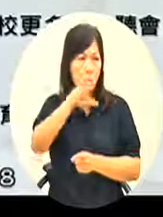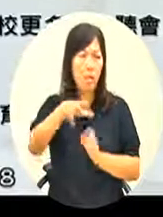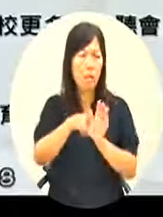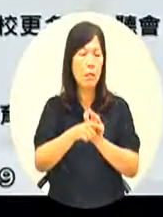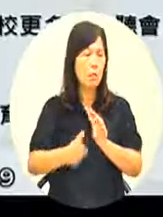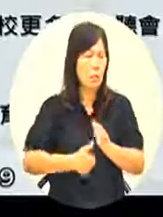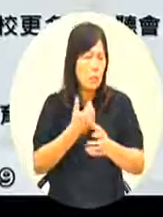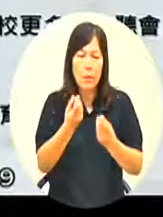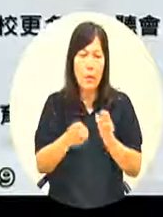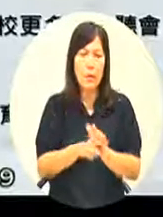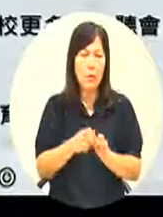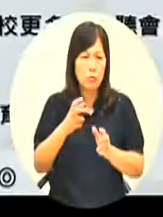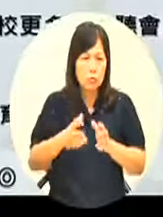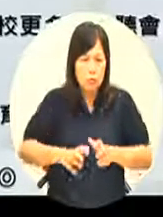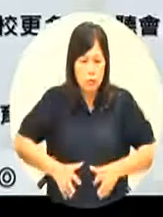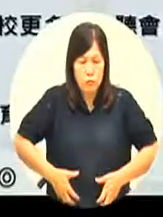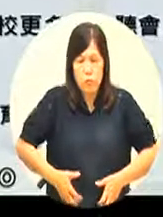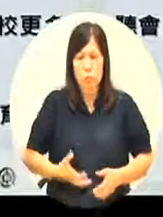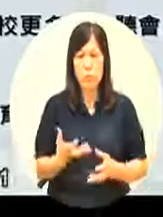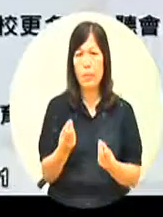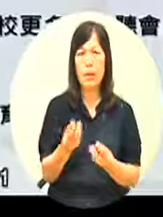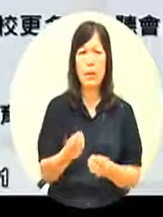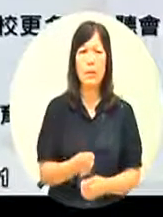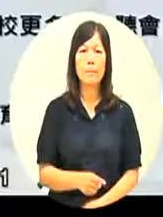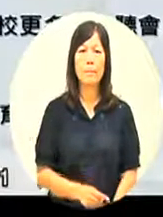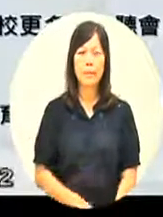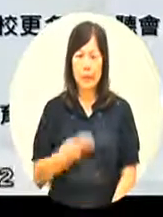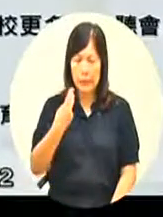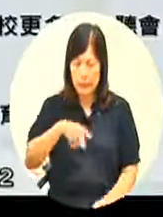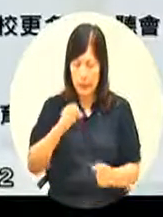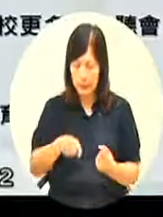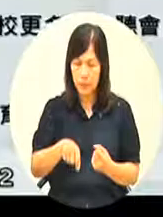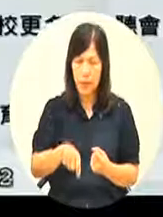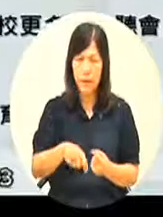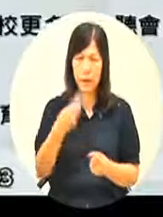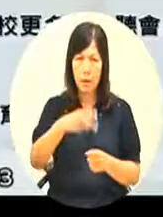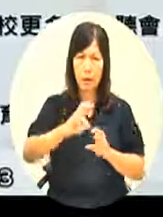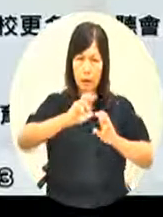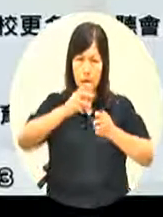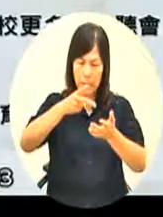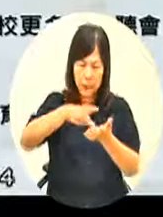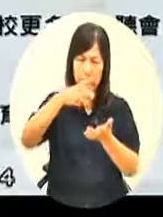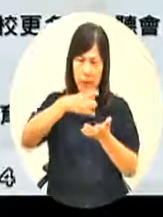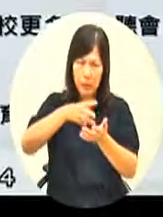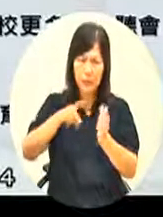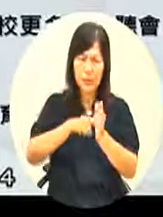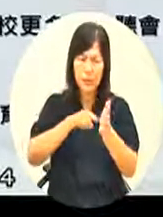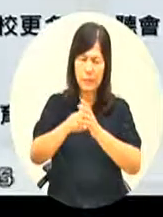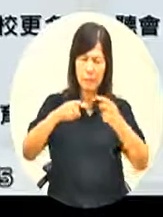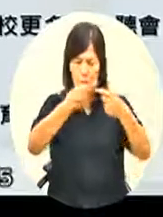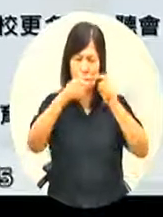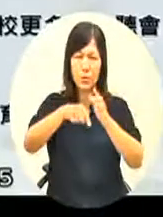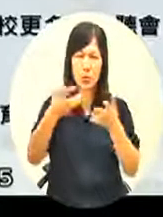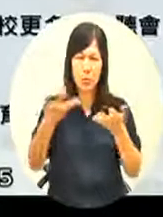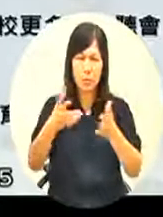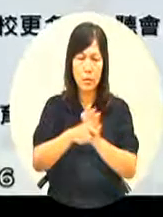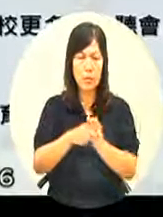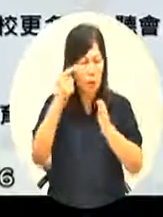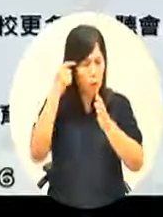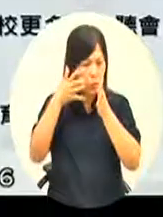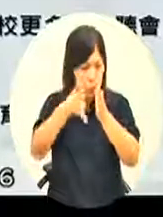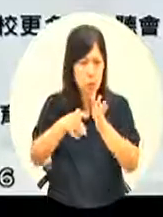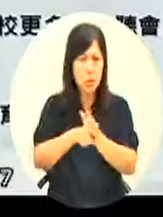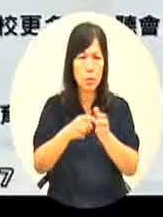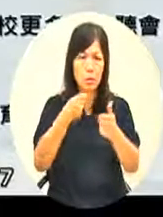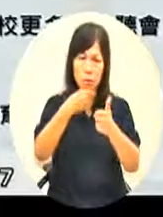够积极。那么我们还要在这里3番2次再次针对这个议题来处理，我觉得对